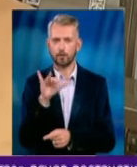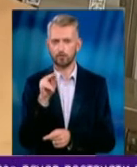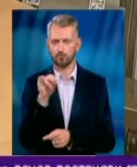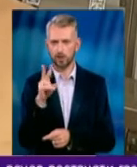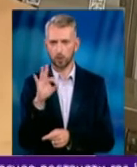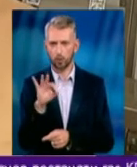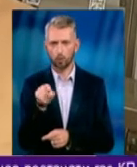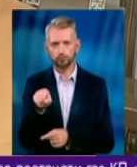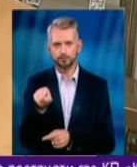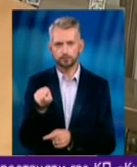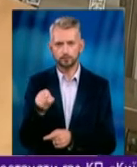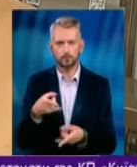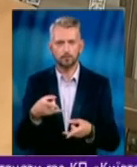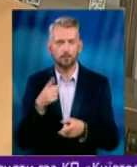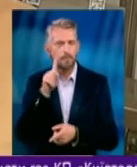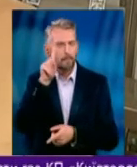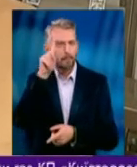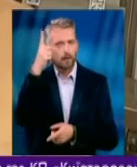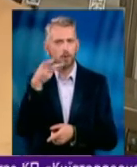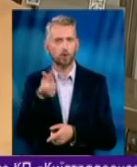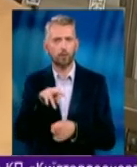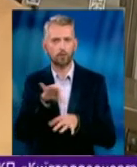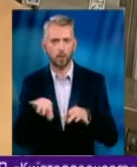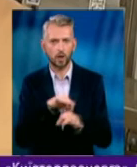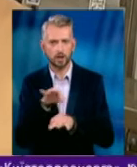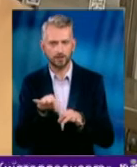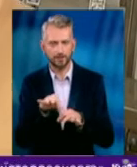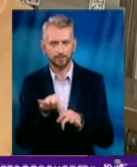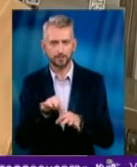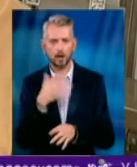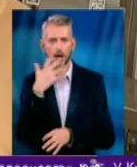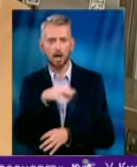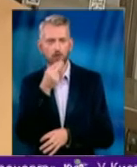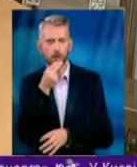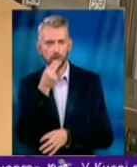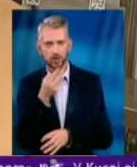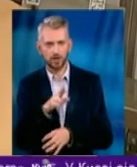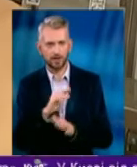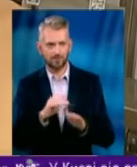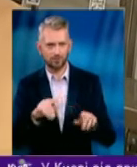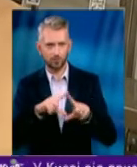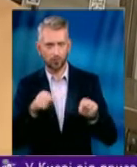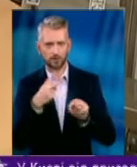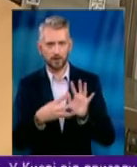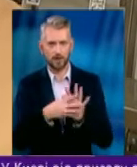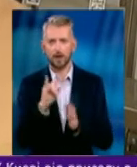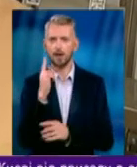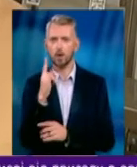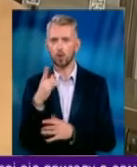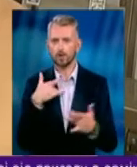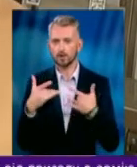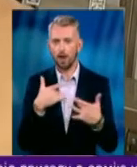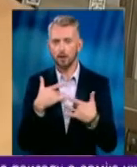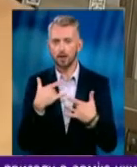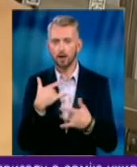в неї народилася ідея аж двох проєктів. Гаряча їжа для учнів школи 29 і ляльковий театр.